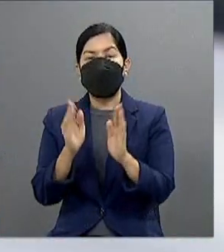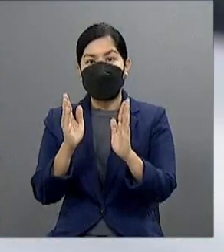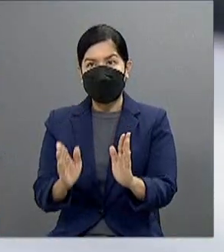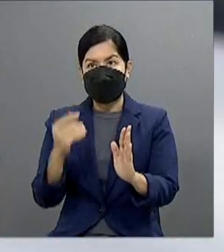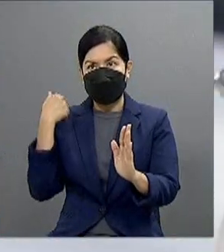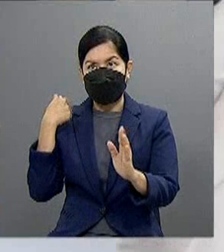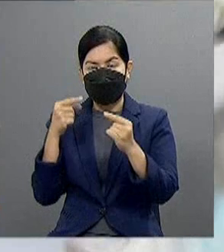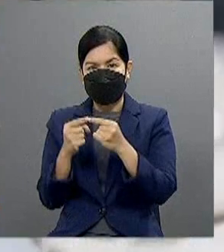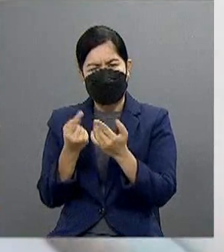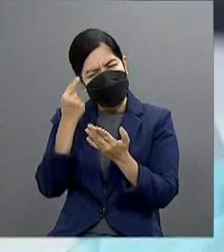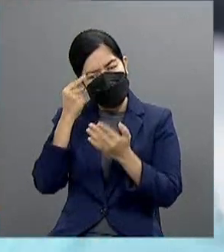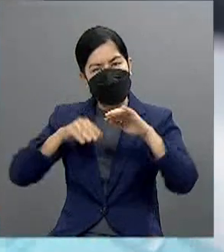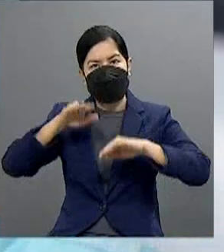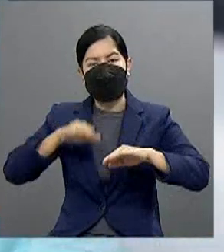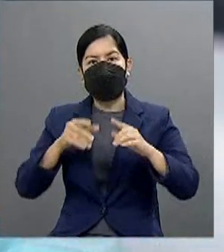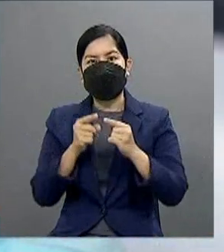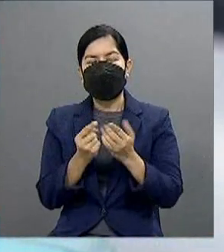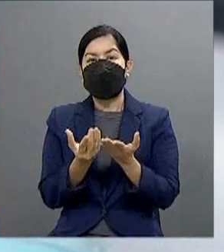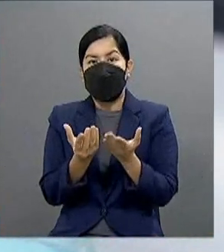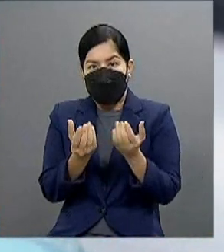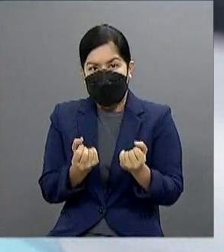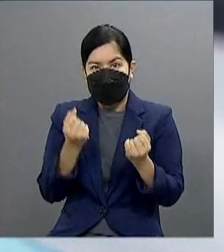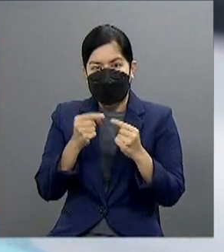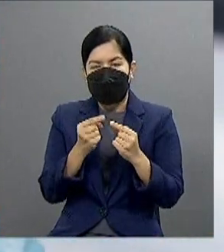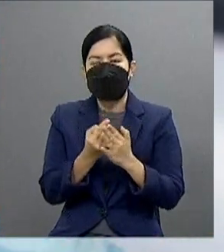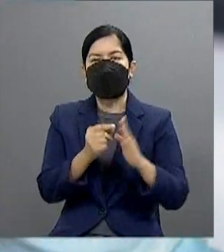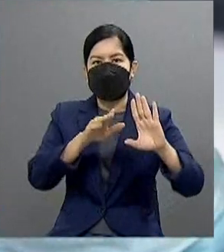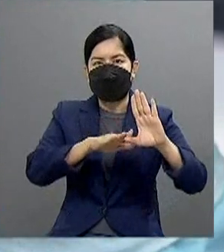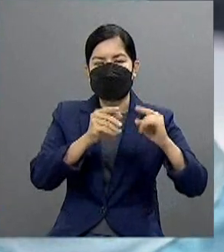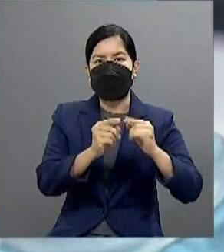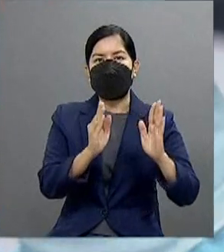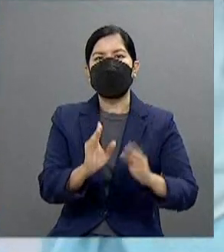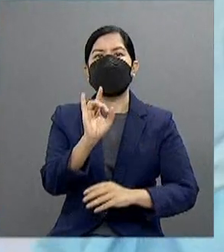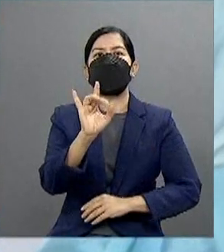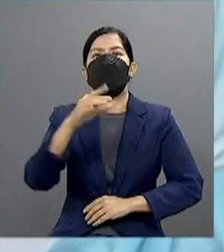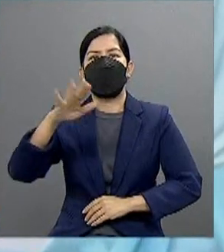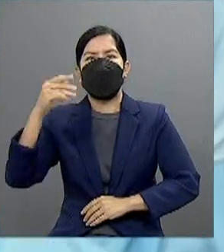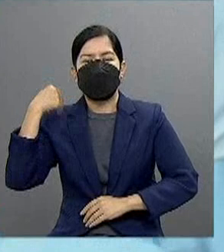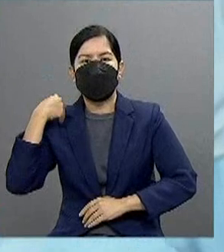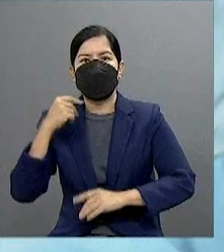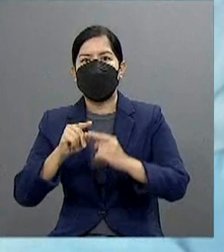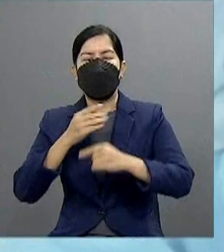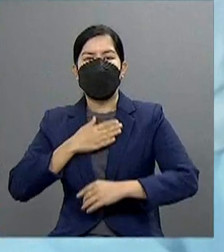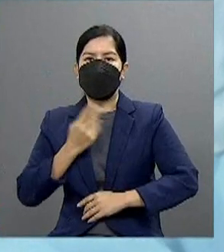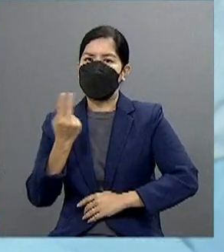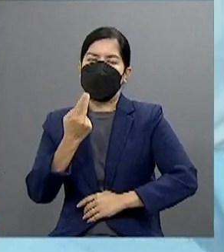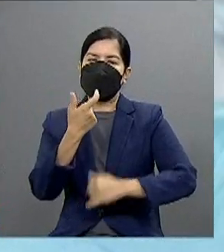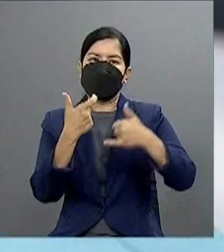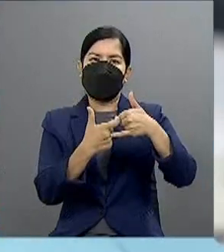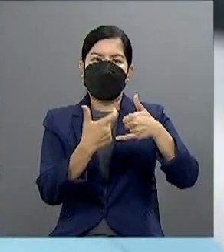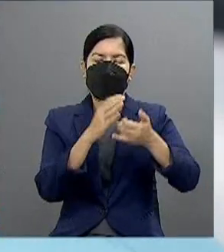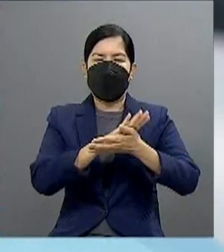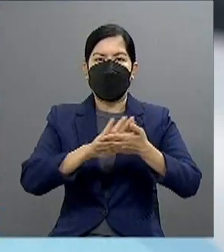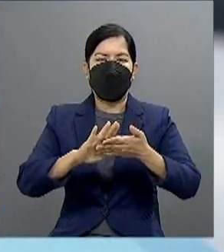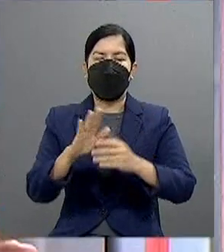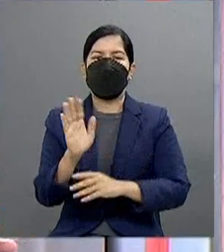ณหลักร้อยคนนะครับในช่วงแรก ครับผมกับคุณท็อปเนี่ยไม่เข้าเกณฑ์แล้ว ไม่เข้าเกณฑ์เพราะรับไปแล้วว่า ฉีดวัคซีนเรียบร้อยแล้ว นะทีนี้ถ้าเกิดถ